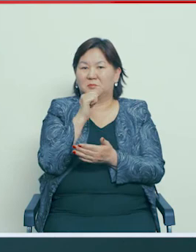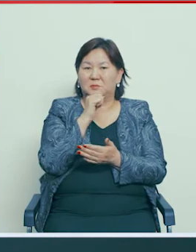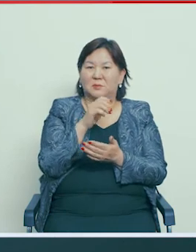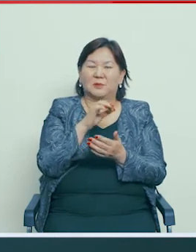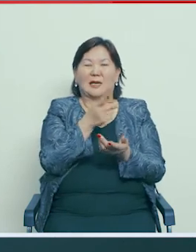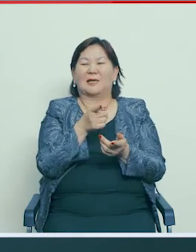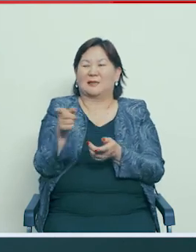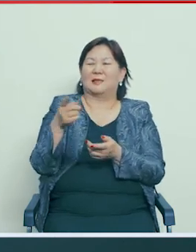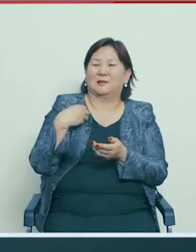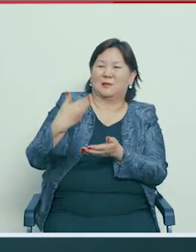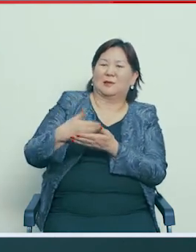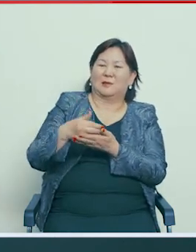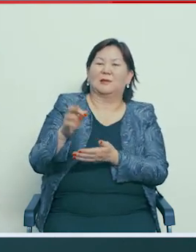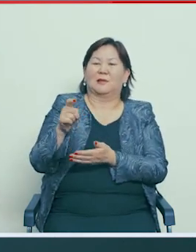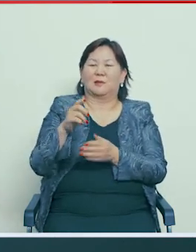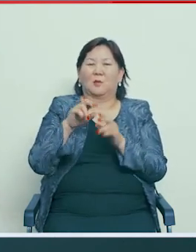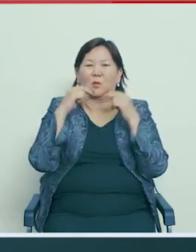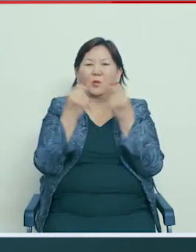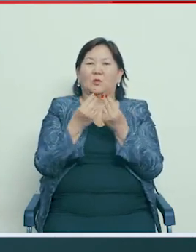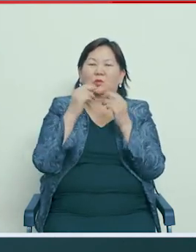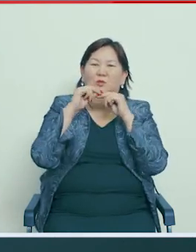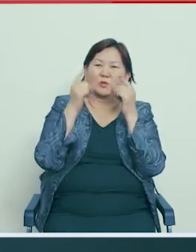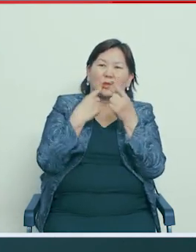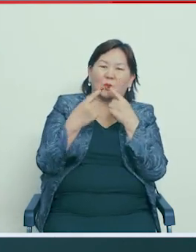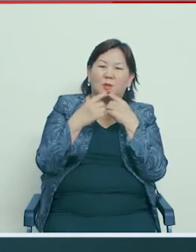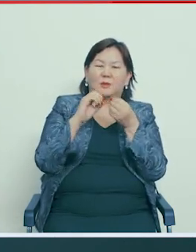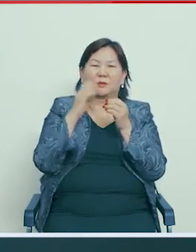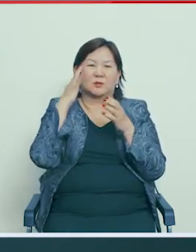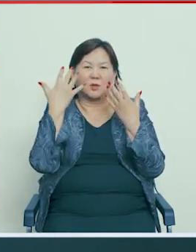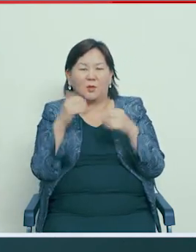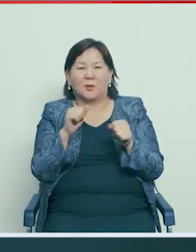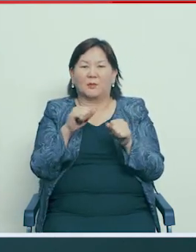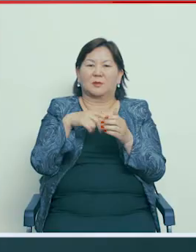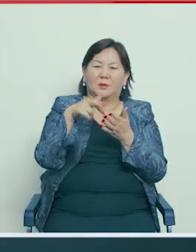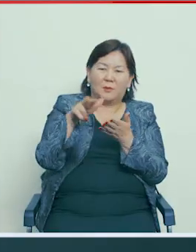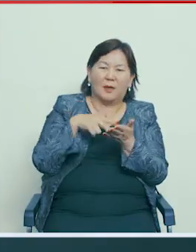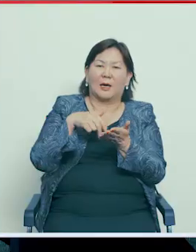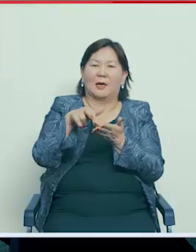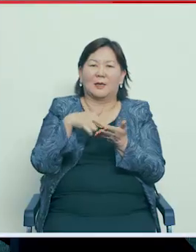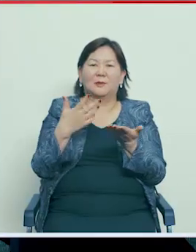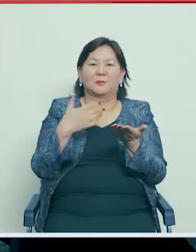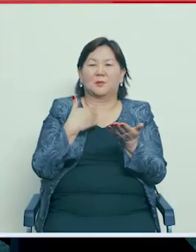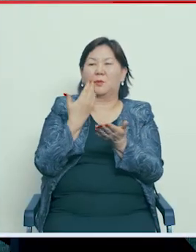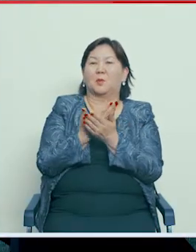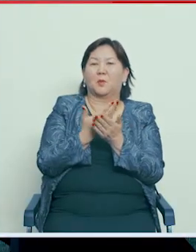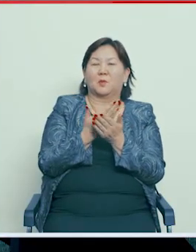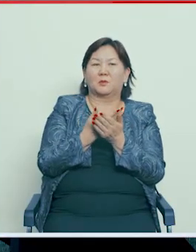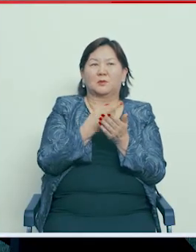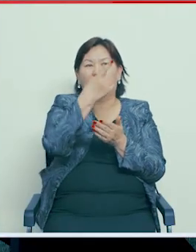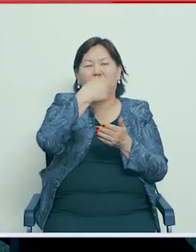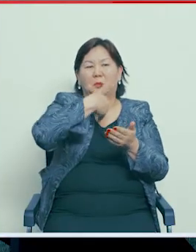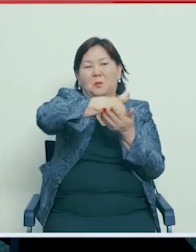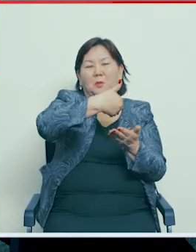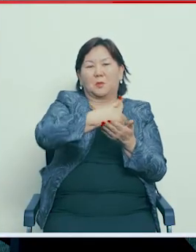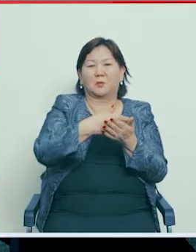яах гэдэг нэг ийм юм ингэх гэдэг ийм хурал чуулган болох гэдэг ийм зохион байгуулъя гэл ингээл яваад байдаг. Бид нар нэг гуйдаг тэд нар нэг гуйлгуулдаг улсууд